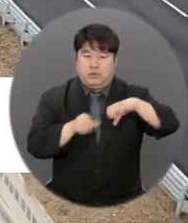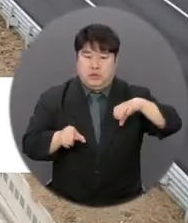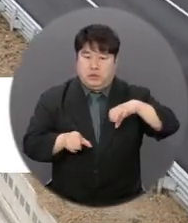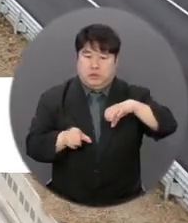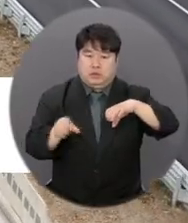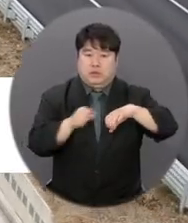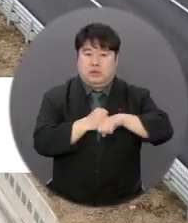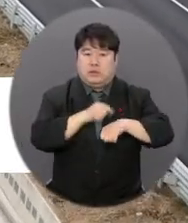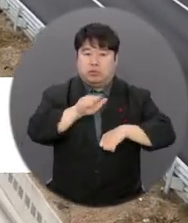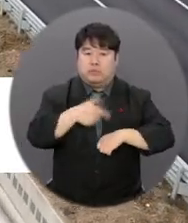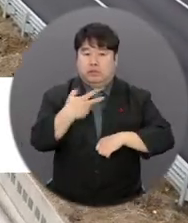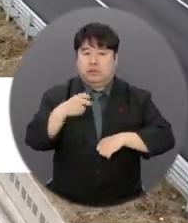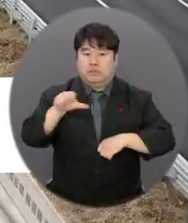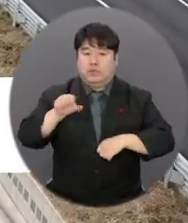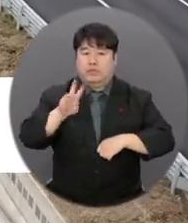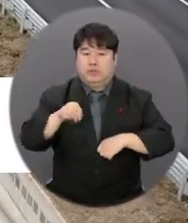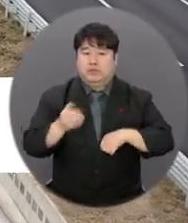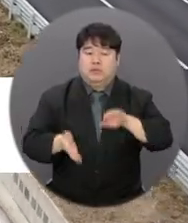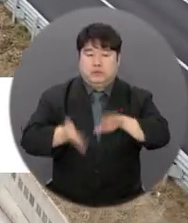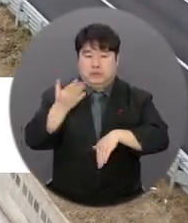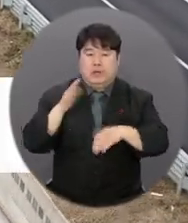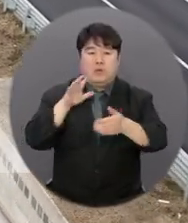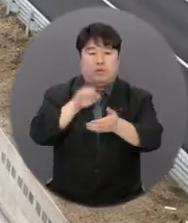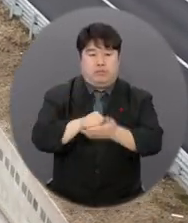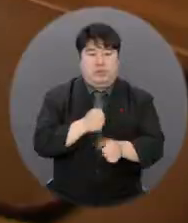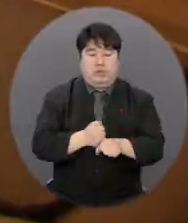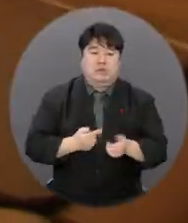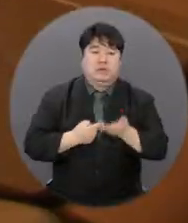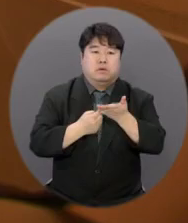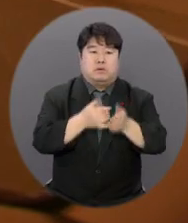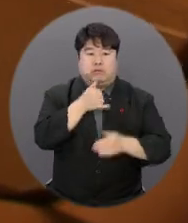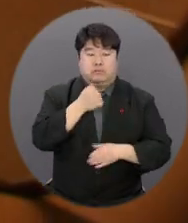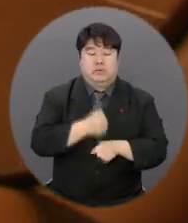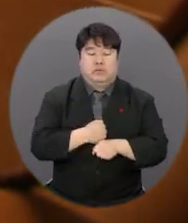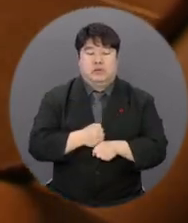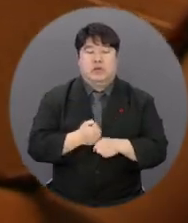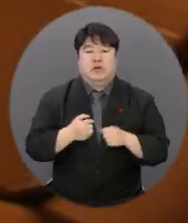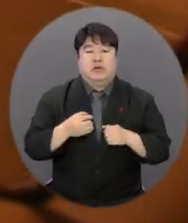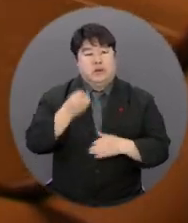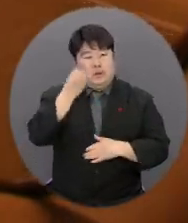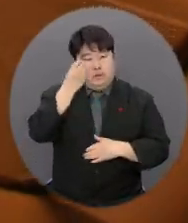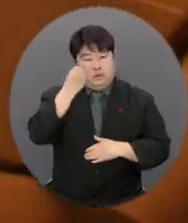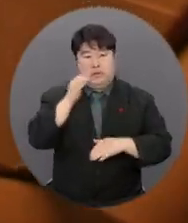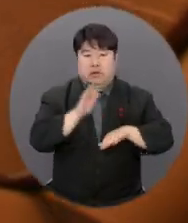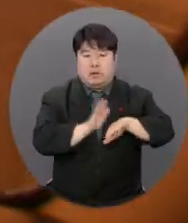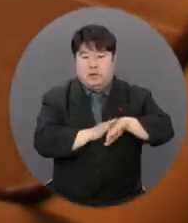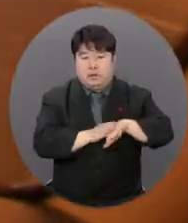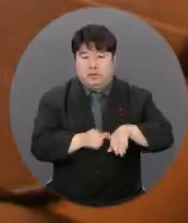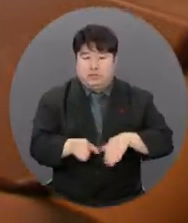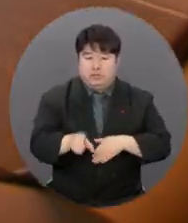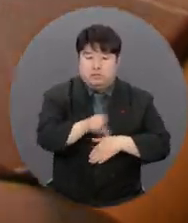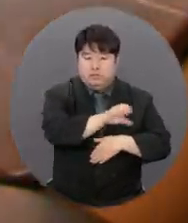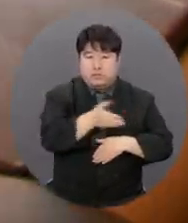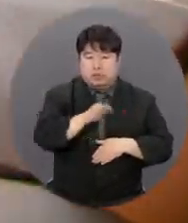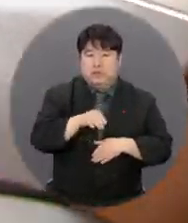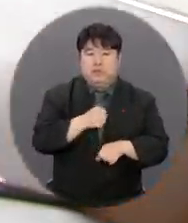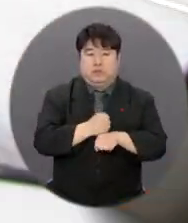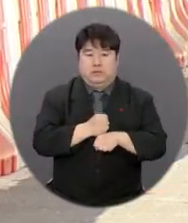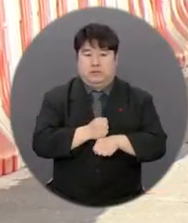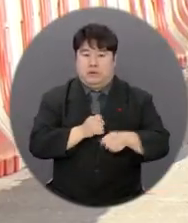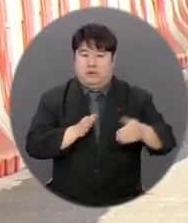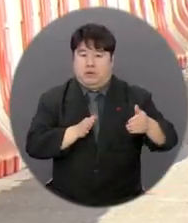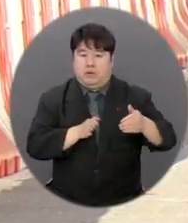이격거리를 675m 이상 확보할 것을 제시하고 있습니다. 안 그래도 희귀한 좌측 진출로인데 이격거리가